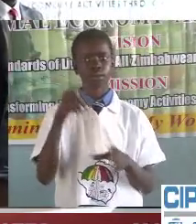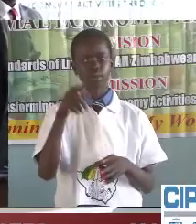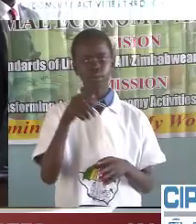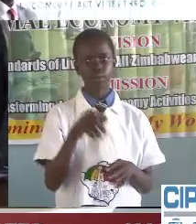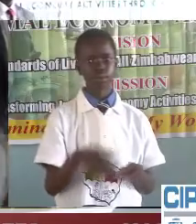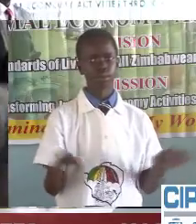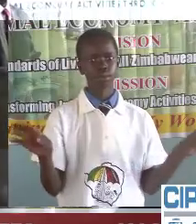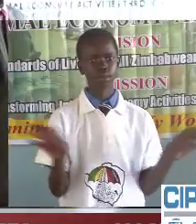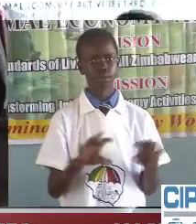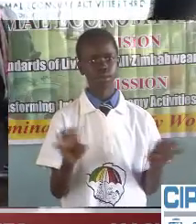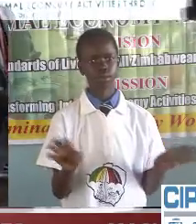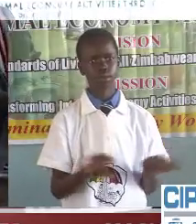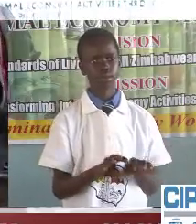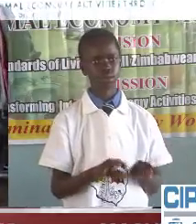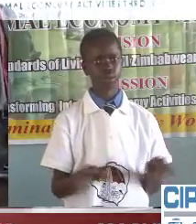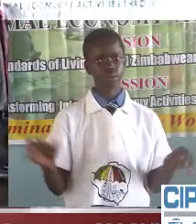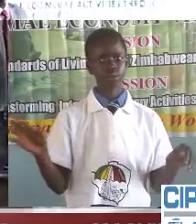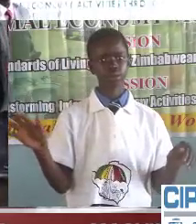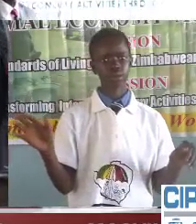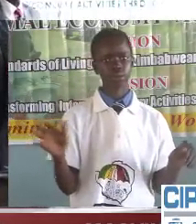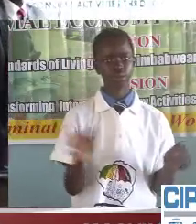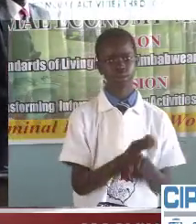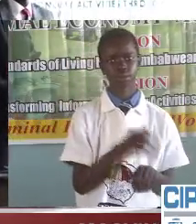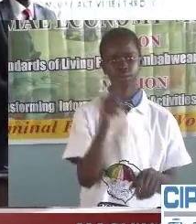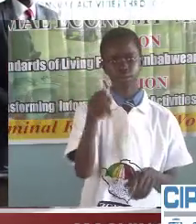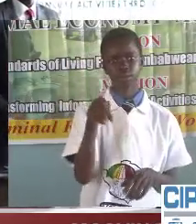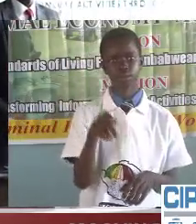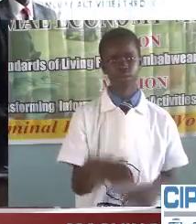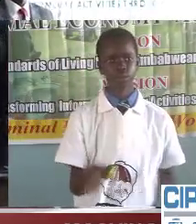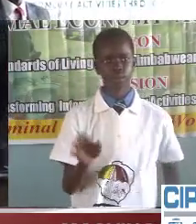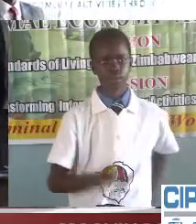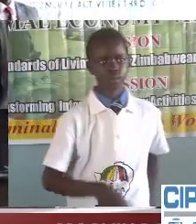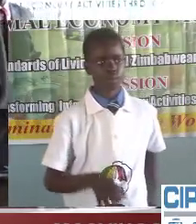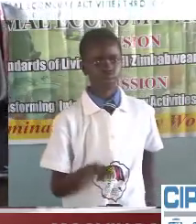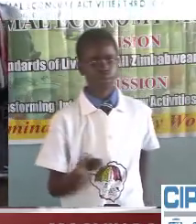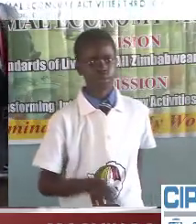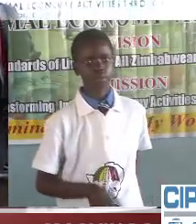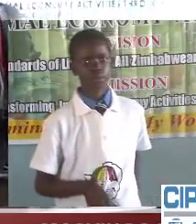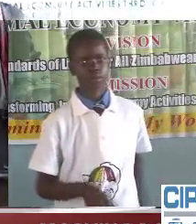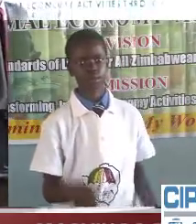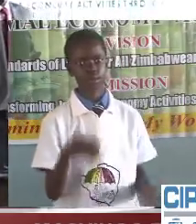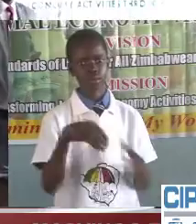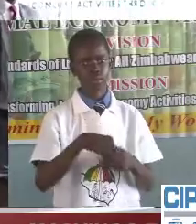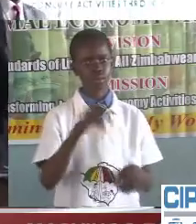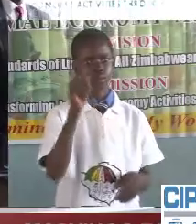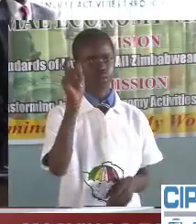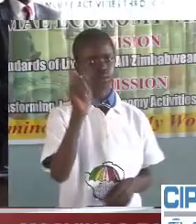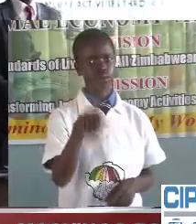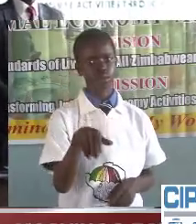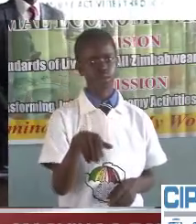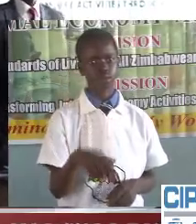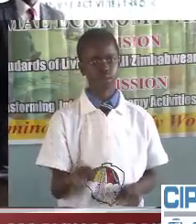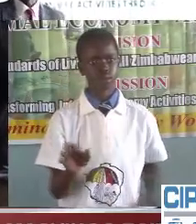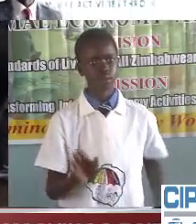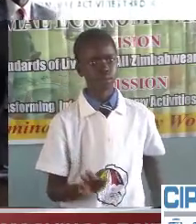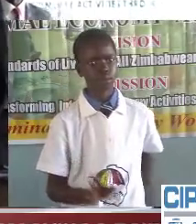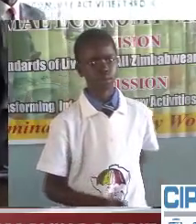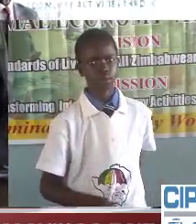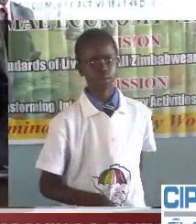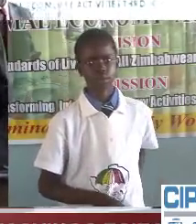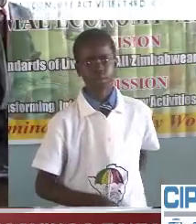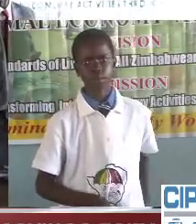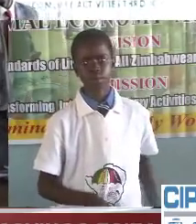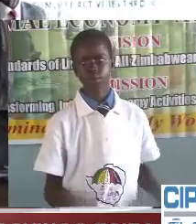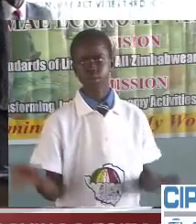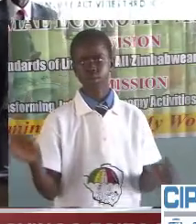Iva kamba Iva kamba Iva